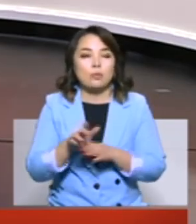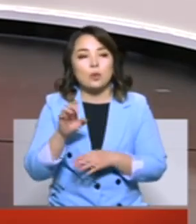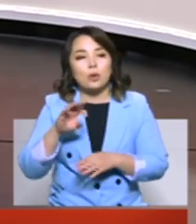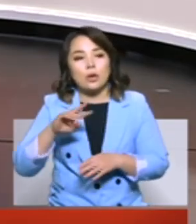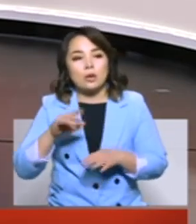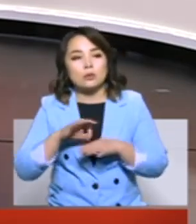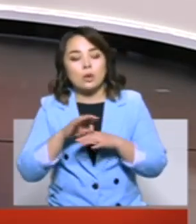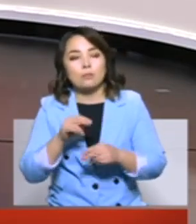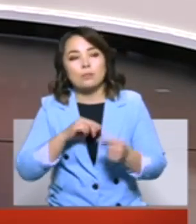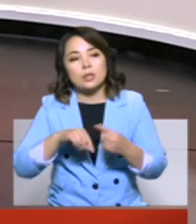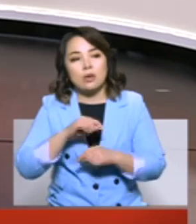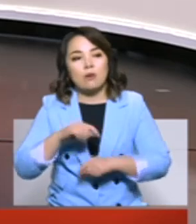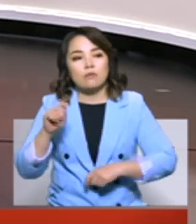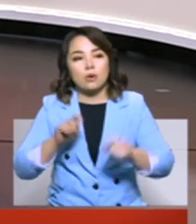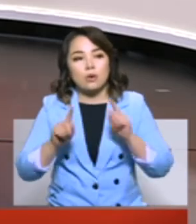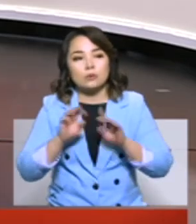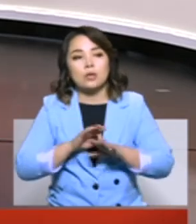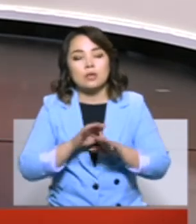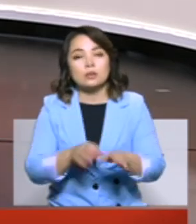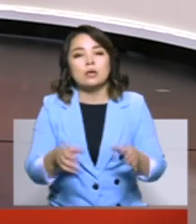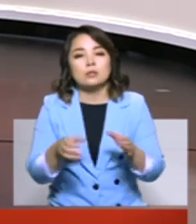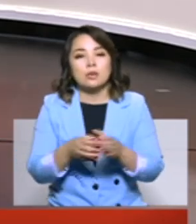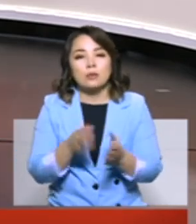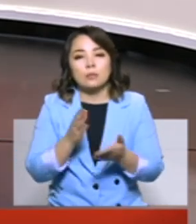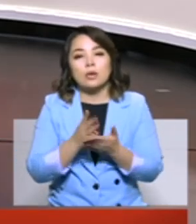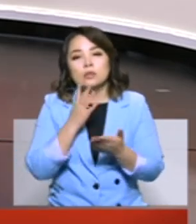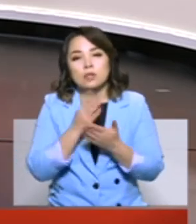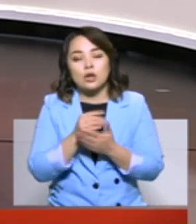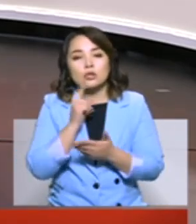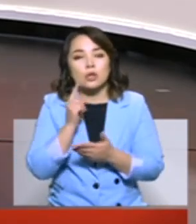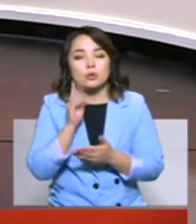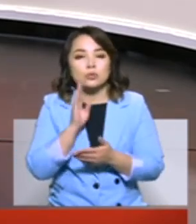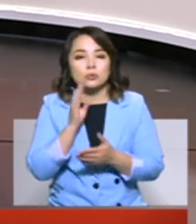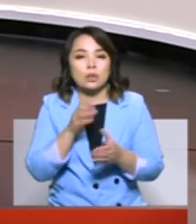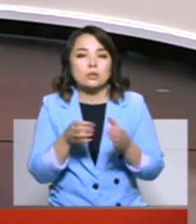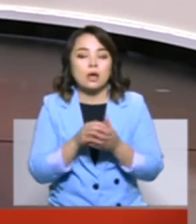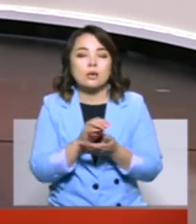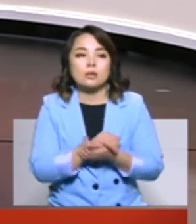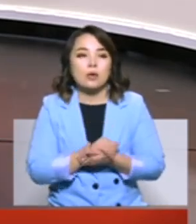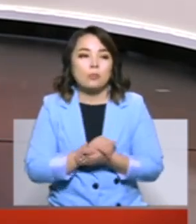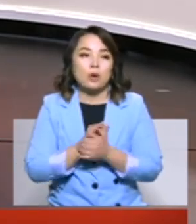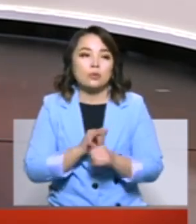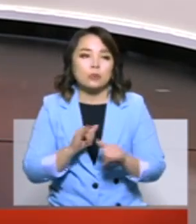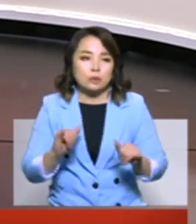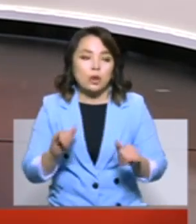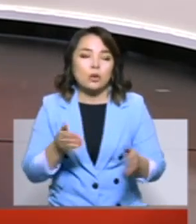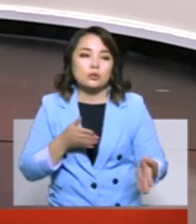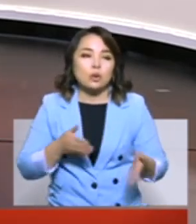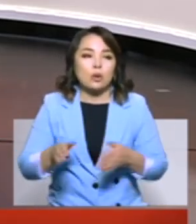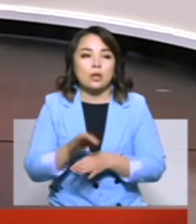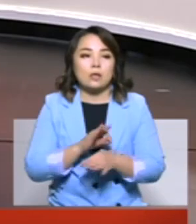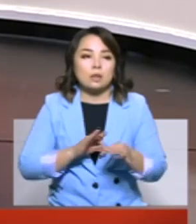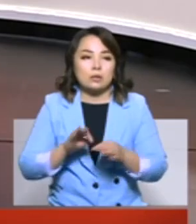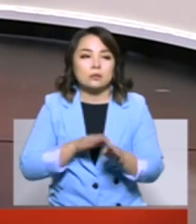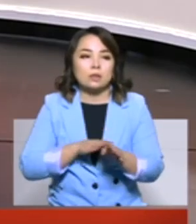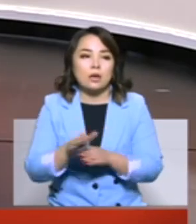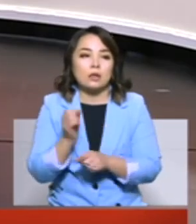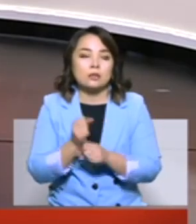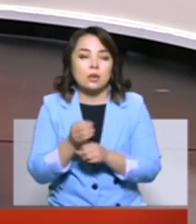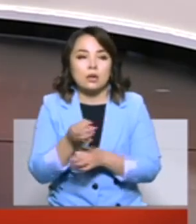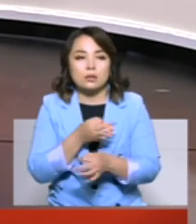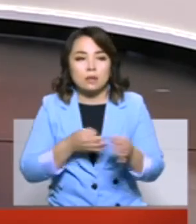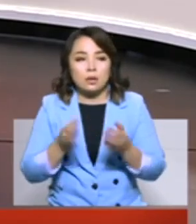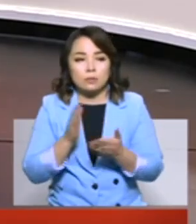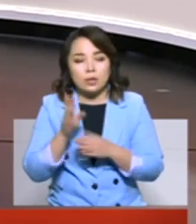өткен бизнес-форумда тараптар тұрақты шикізат, батареялар және жасыл сутегі бойынша ынтымақты күшейтіп, жол картасын жүзеге асыру жолдарын